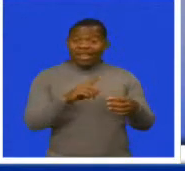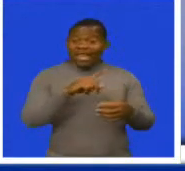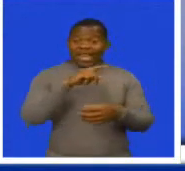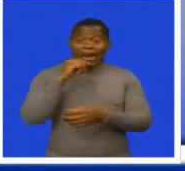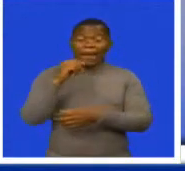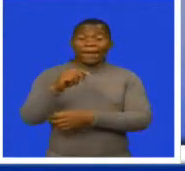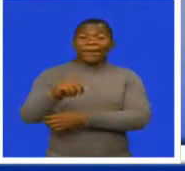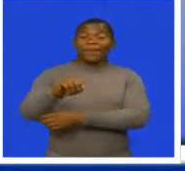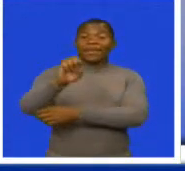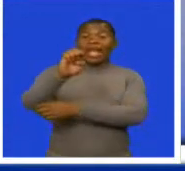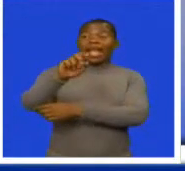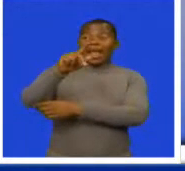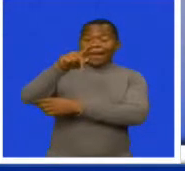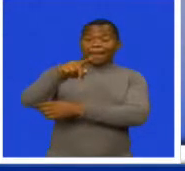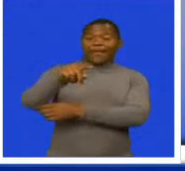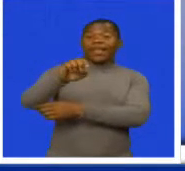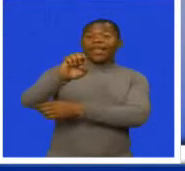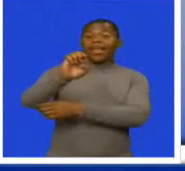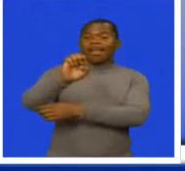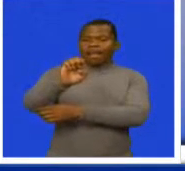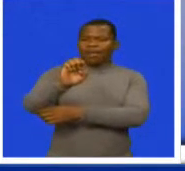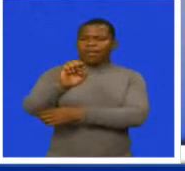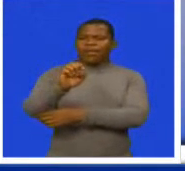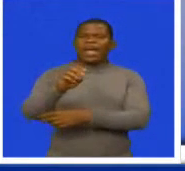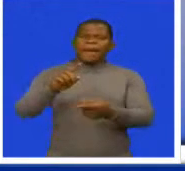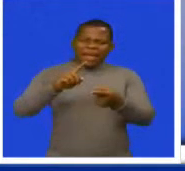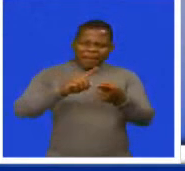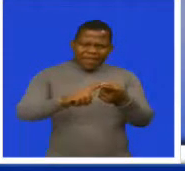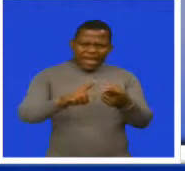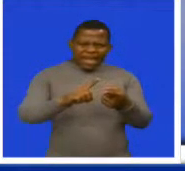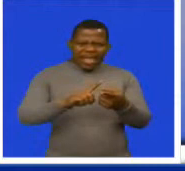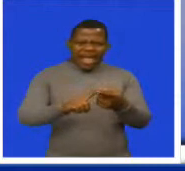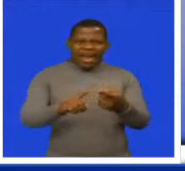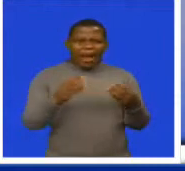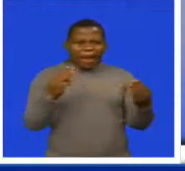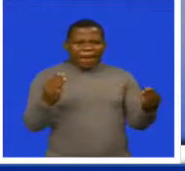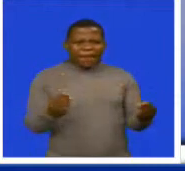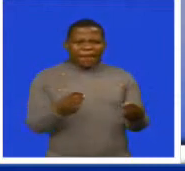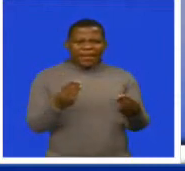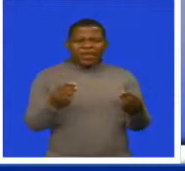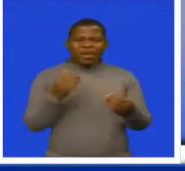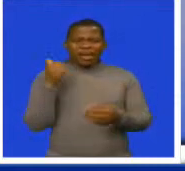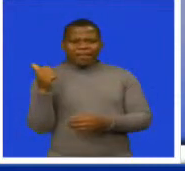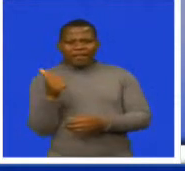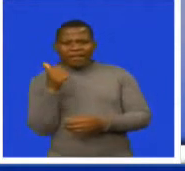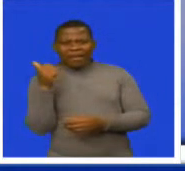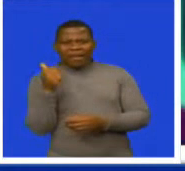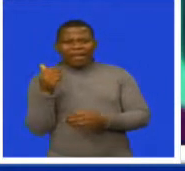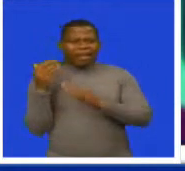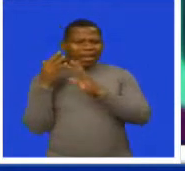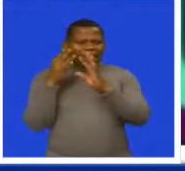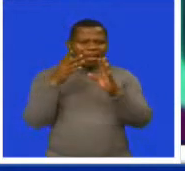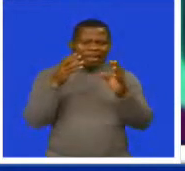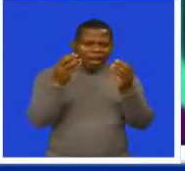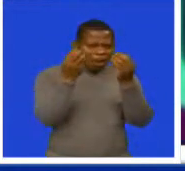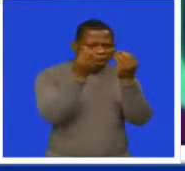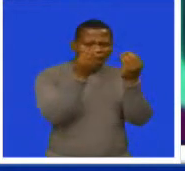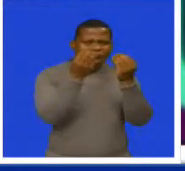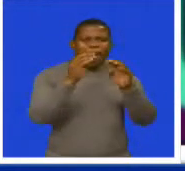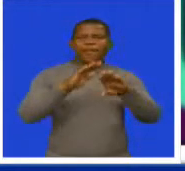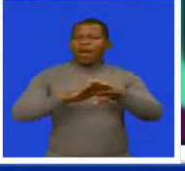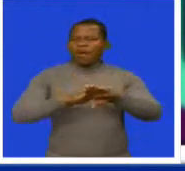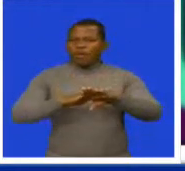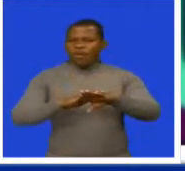Inhlangano ledlalisa lomdlalo kwekulela live esememetele ukuthi balandzeli labangendlula etinkulungwane letimbili batovunyelwa ukuthi sele